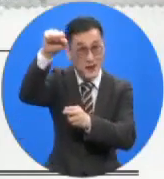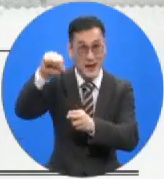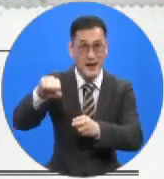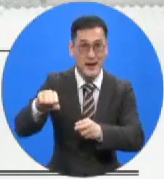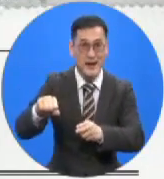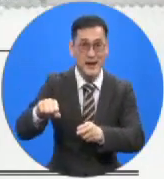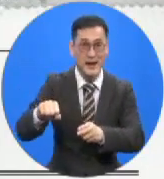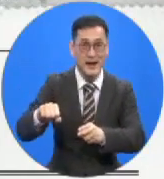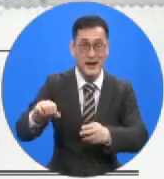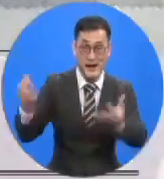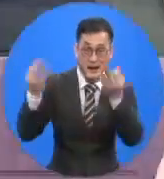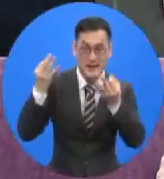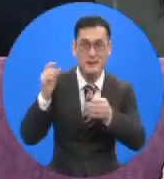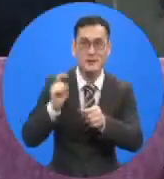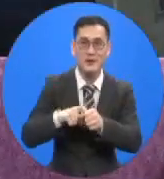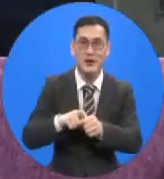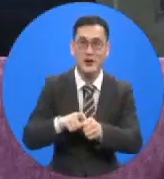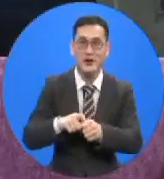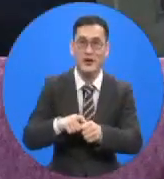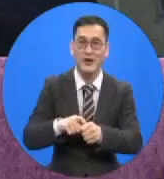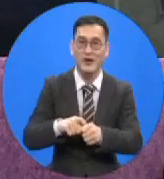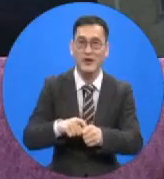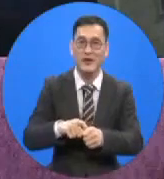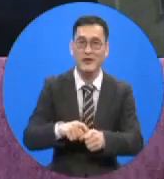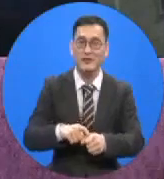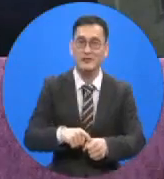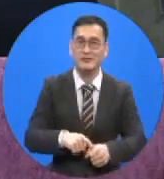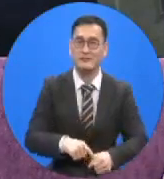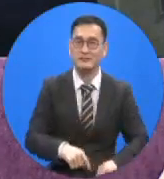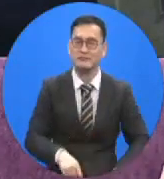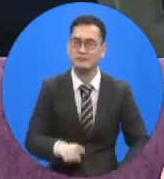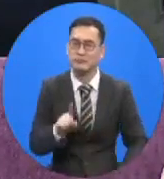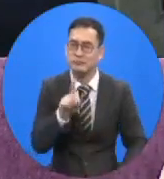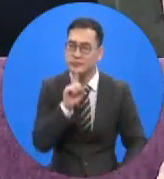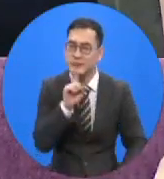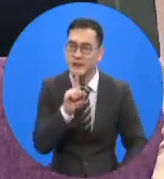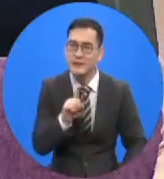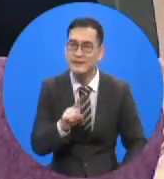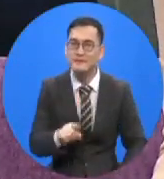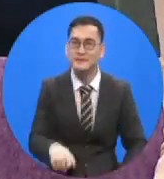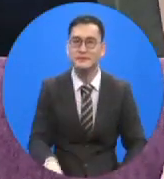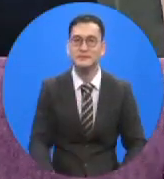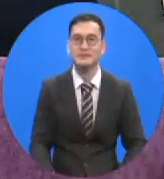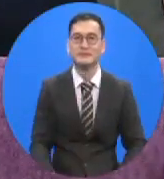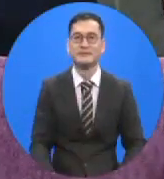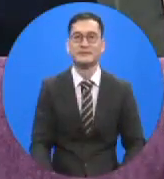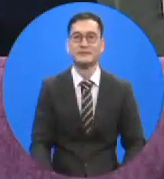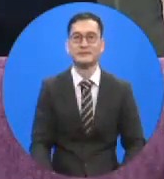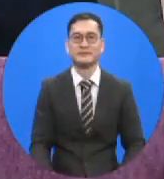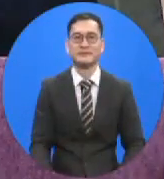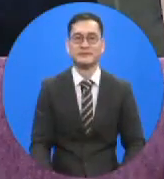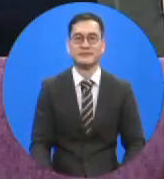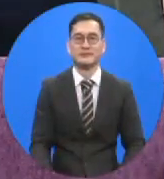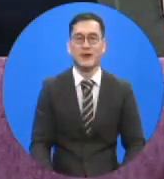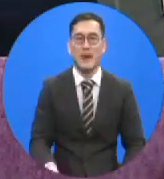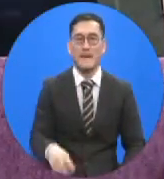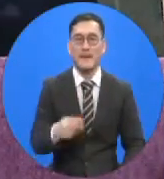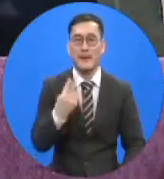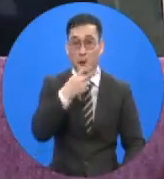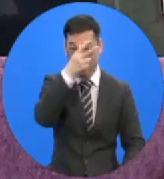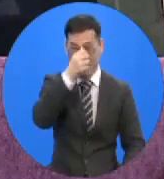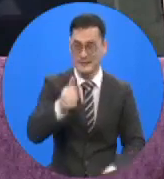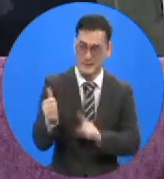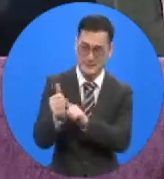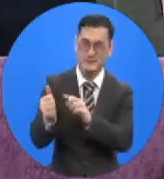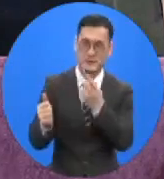꿰뚫어 봤다라고 생각하십니까? 여러분들의 의견 어떠신지 의견 남겨주시고요. 잠시 후에 임종석 전